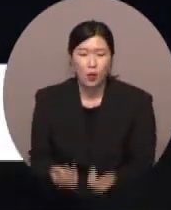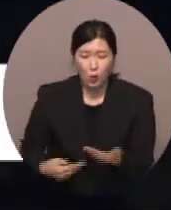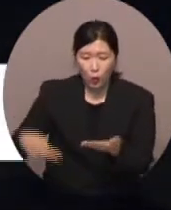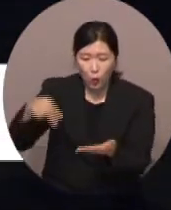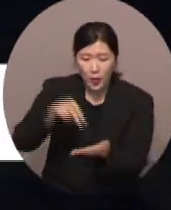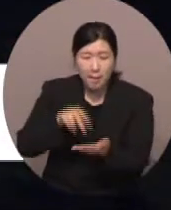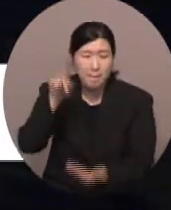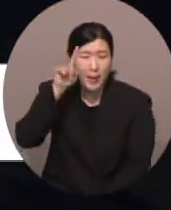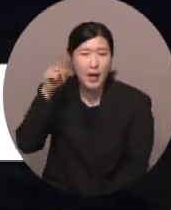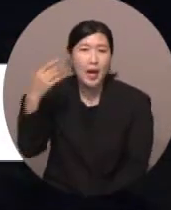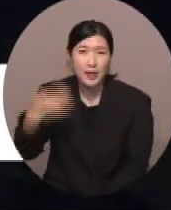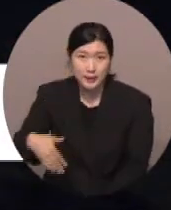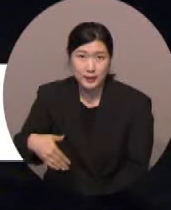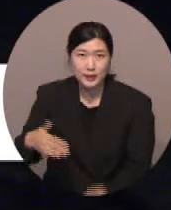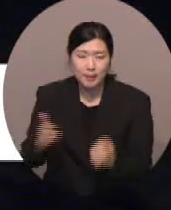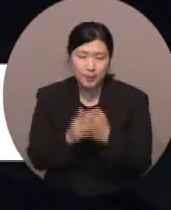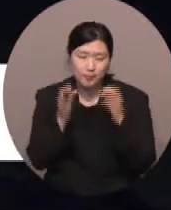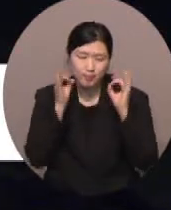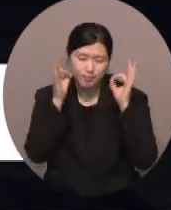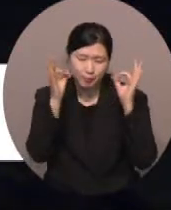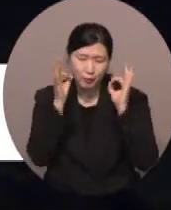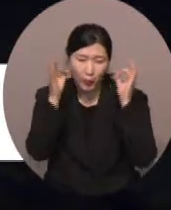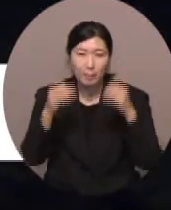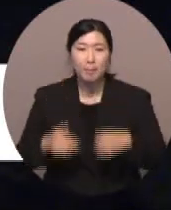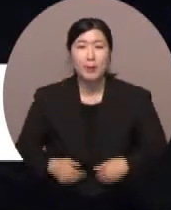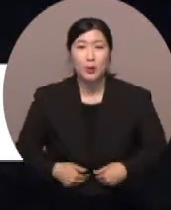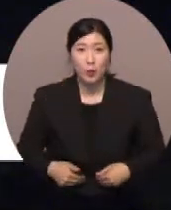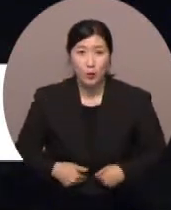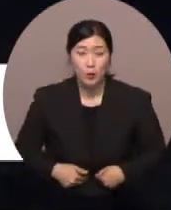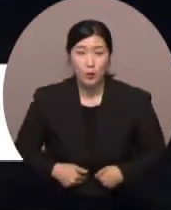우리들은 마땅히 노력해야 된다. 진정한